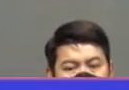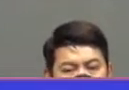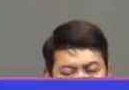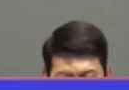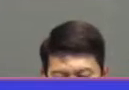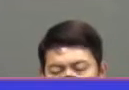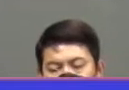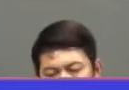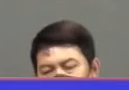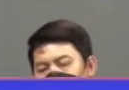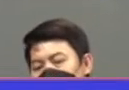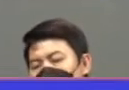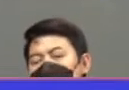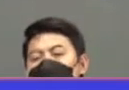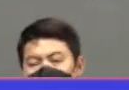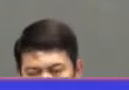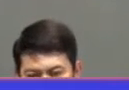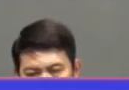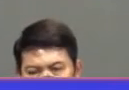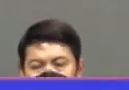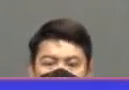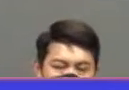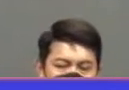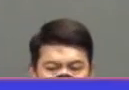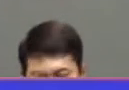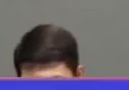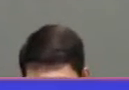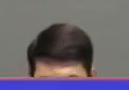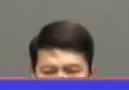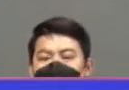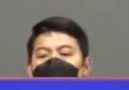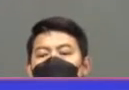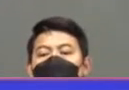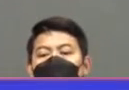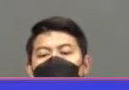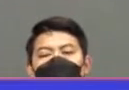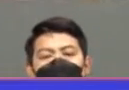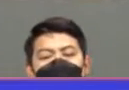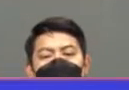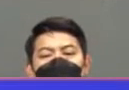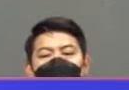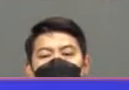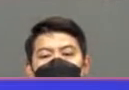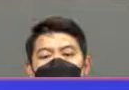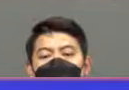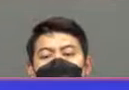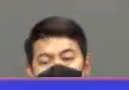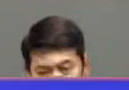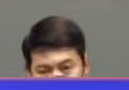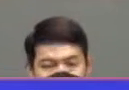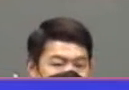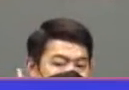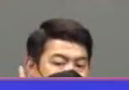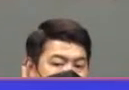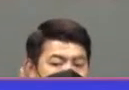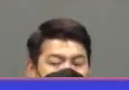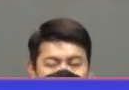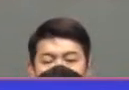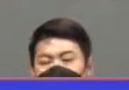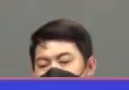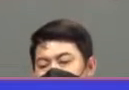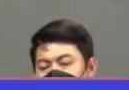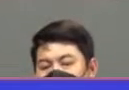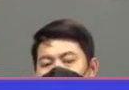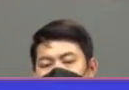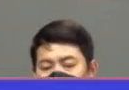พราะฉะนั้นโครงการ3โครงการนี ้ นอกจากจะช่วยลดค่าใช้จ่ายลดภาระค่าครองชีพกับพี่น้องประชาชนแล้วเนี่ยช่วยเหลือผู้ประกอบ